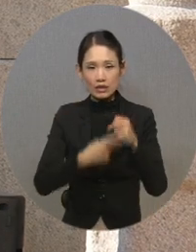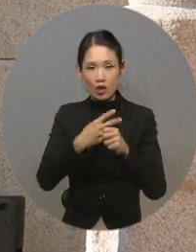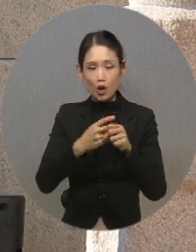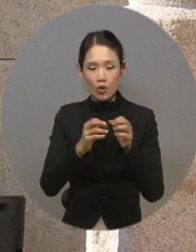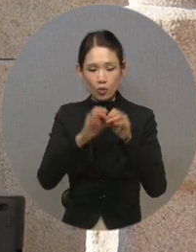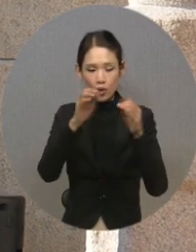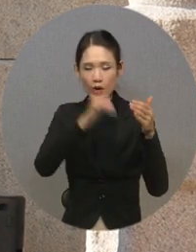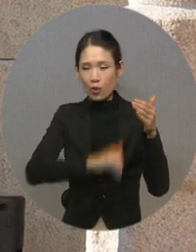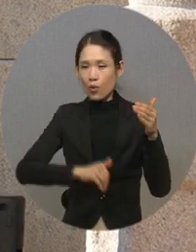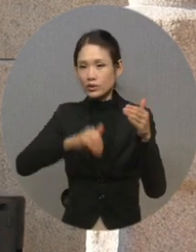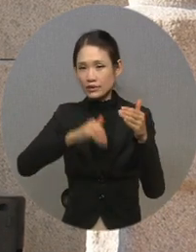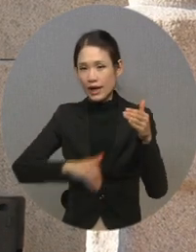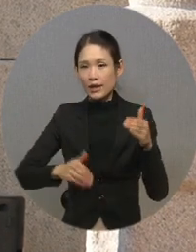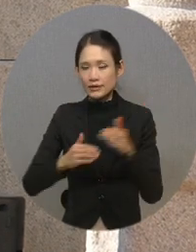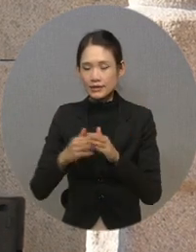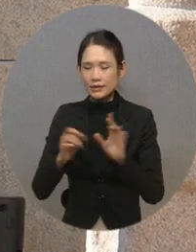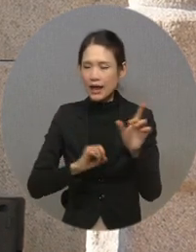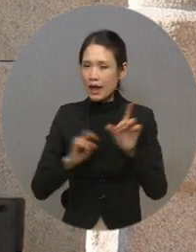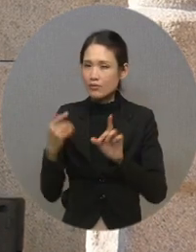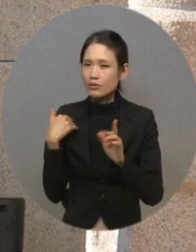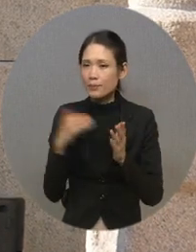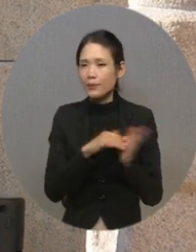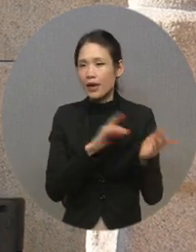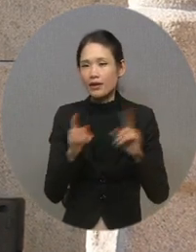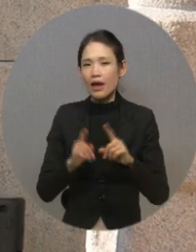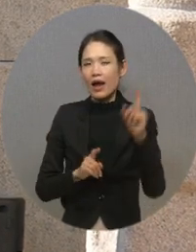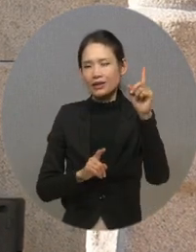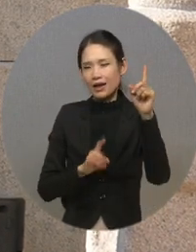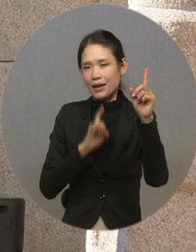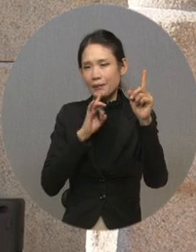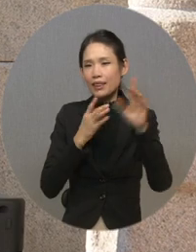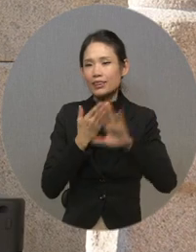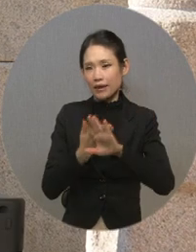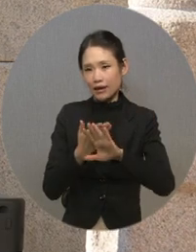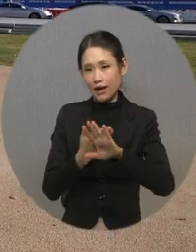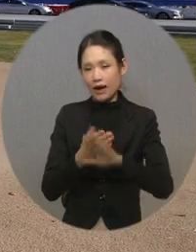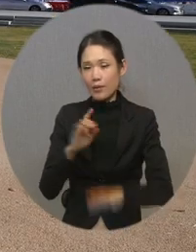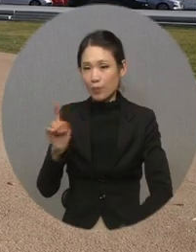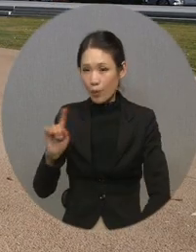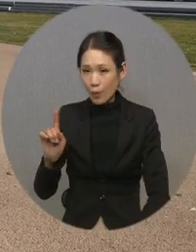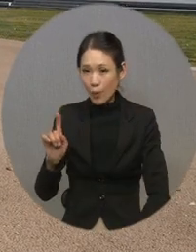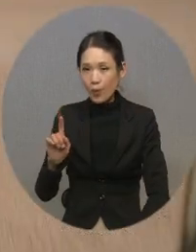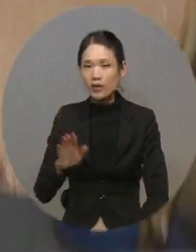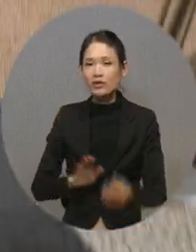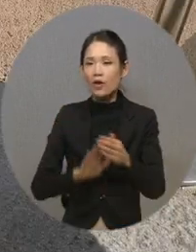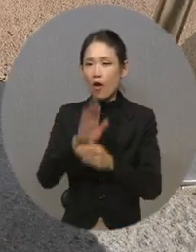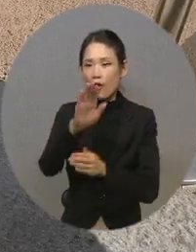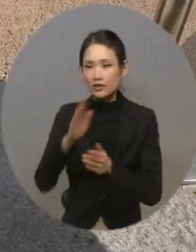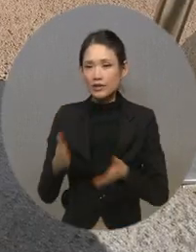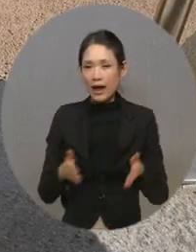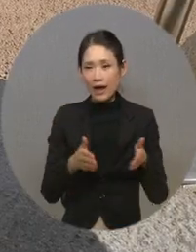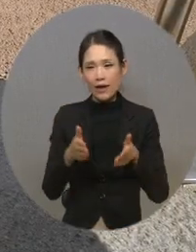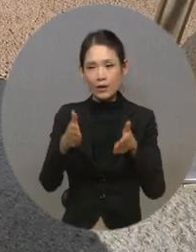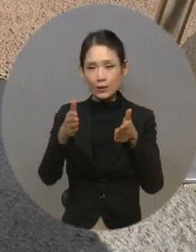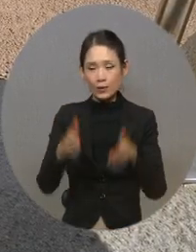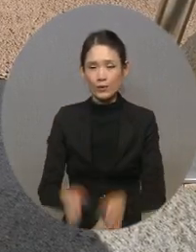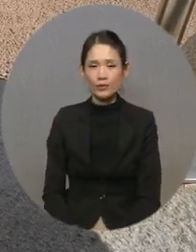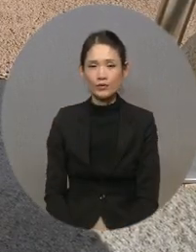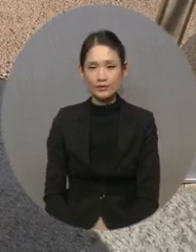그 당시의 모습으로 복원됐지만 딱 한 가지 다른 점이 있는데요. 바로 이 경사로입니다.